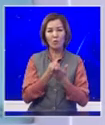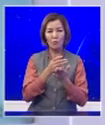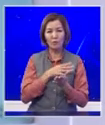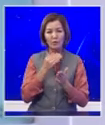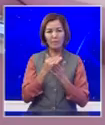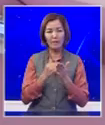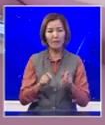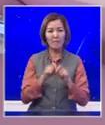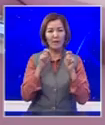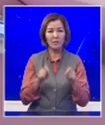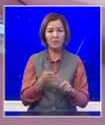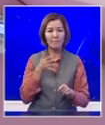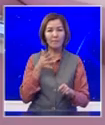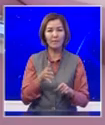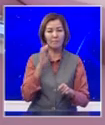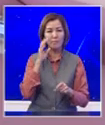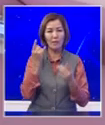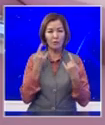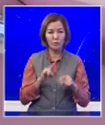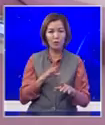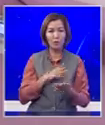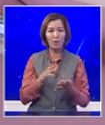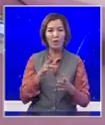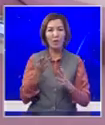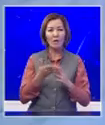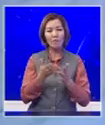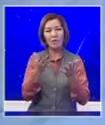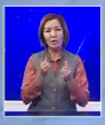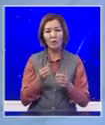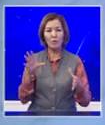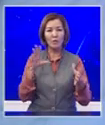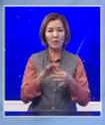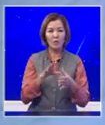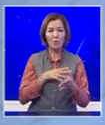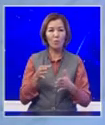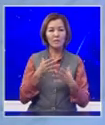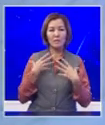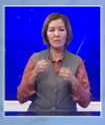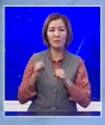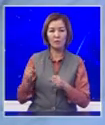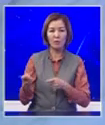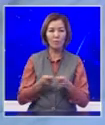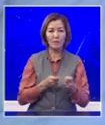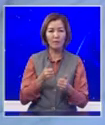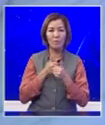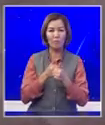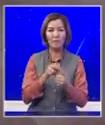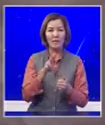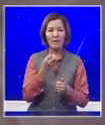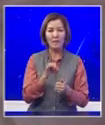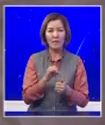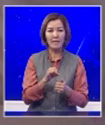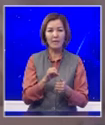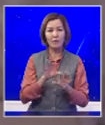іске қосылғалы 5 мың бала дүниеге келіпті. Квотаны алу мен тіркелу жолын облыстық денсаулық сақтау басқармасы басшысының орынбасары